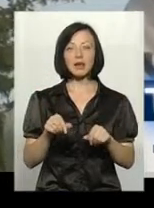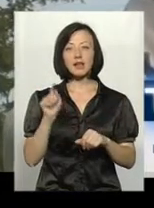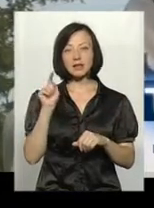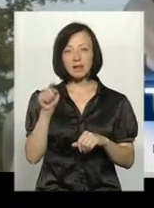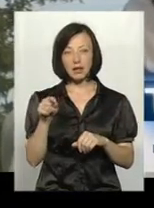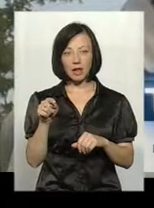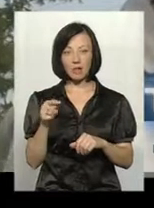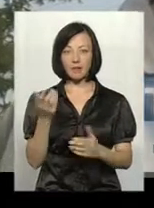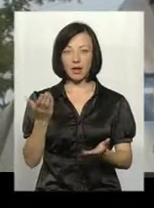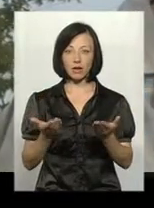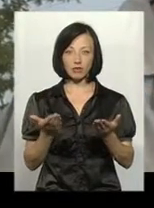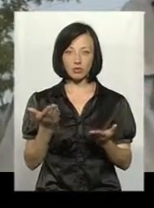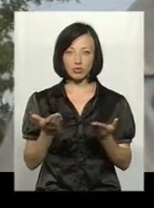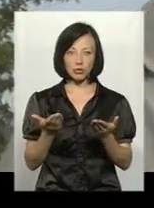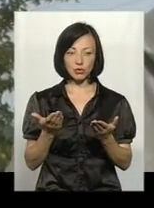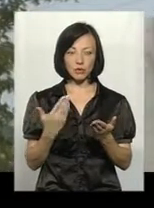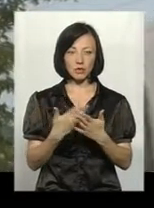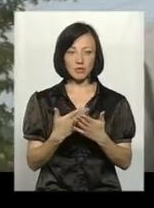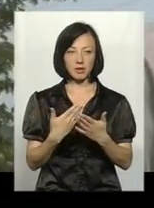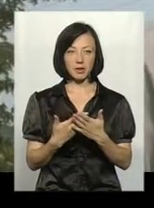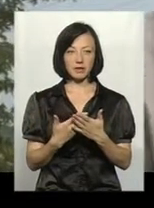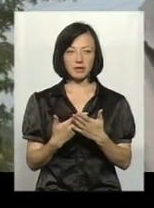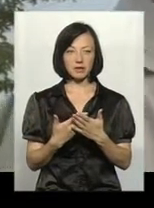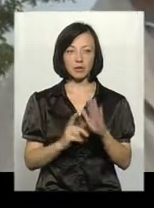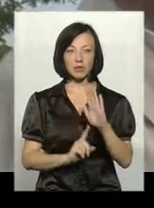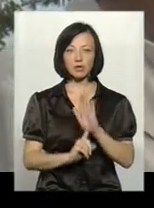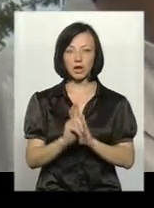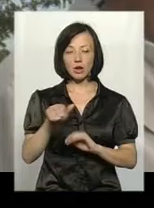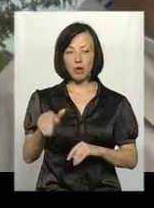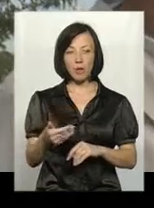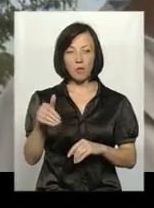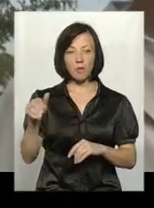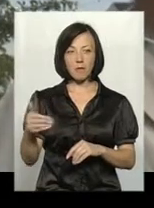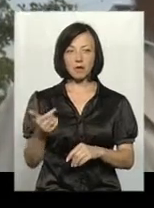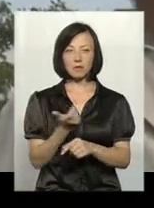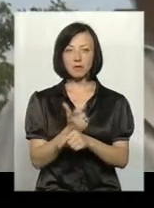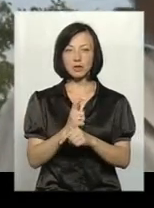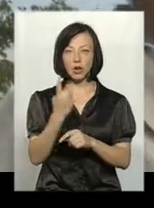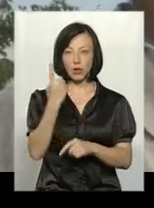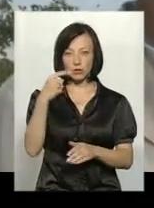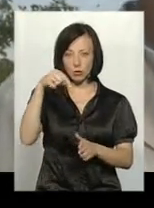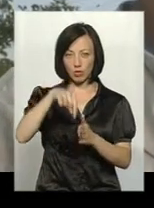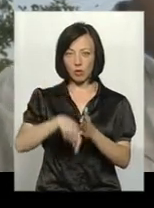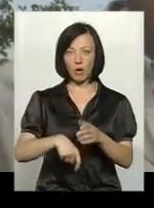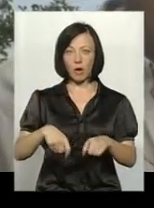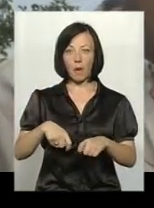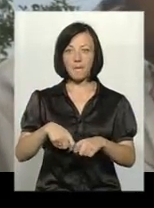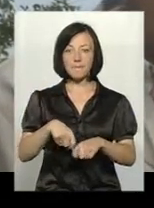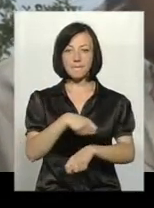ви, якщо візьмете, почнете копати, то там більше метра